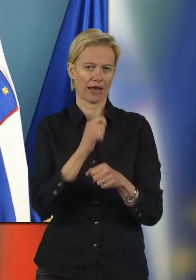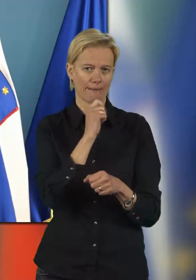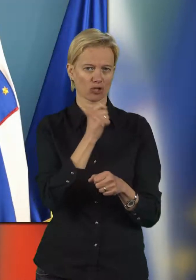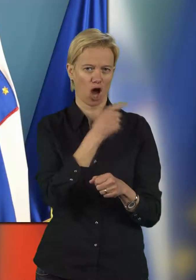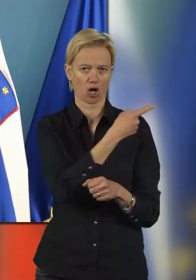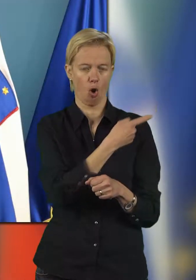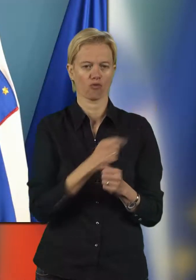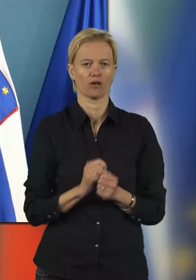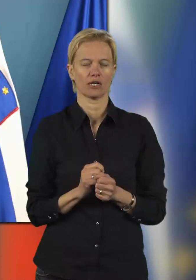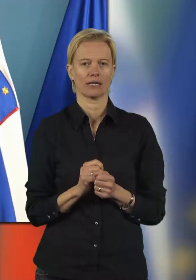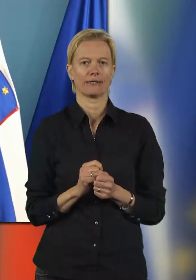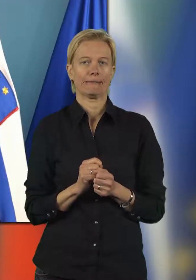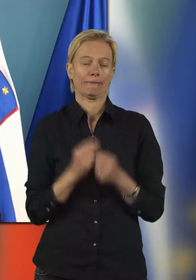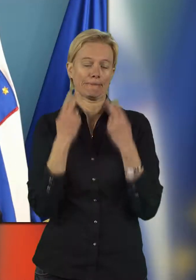Madžarov.